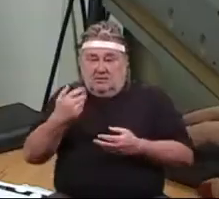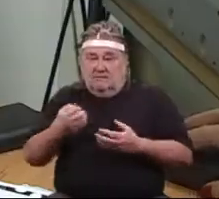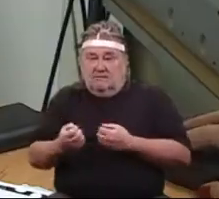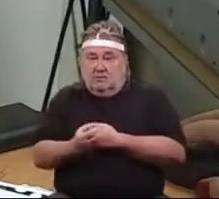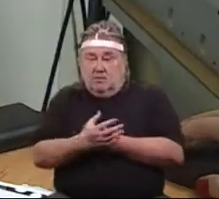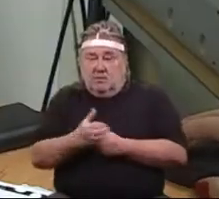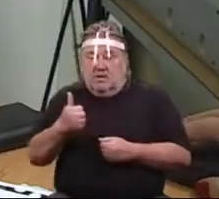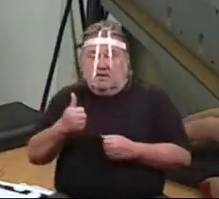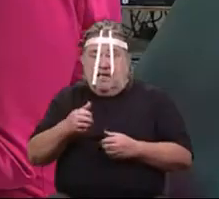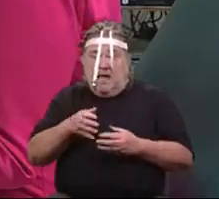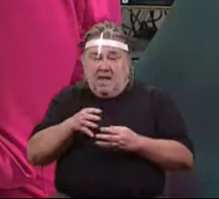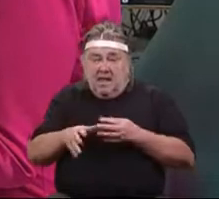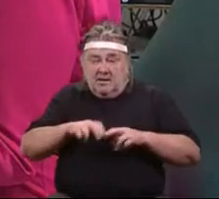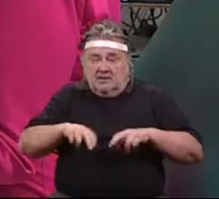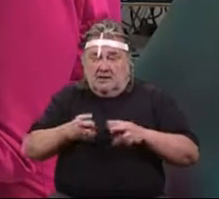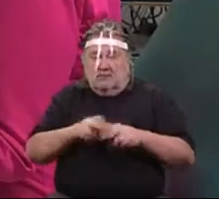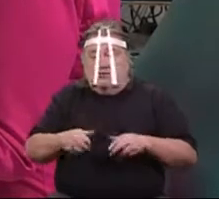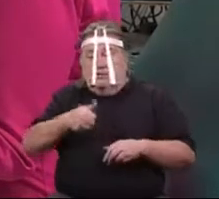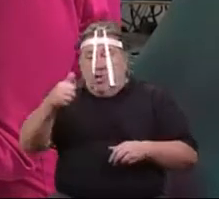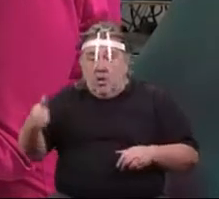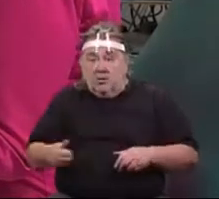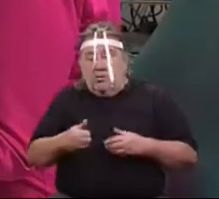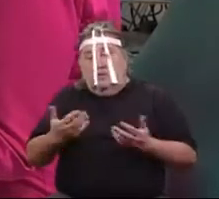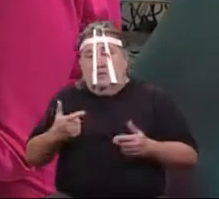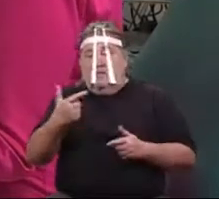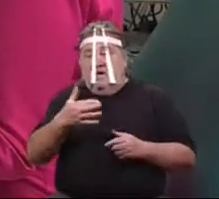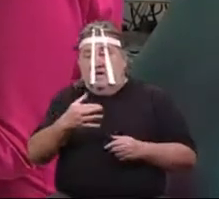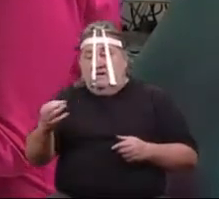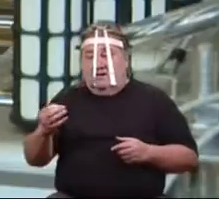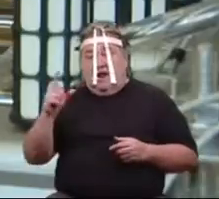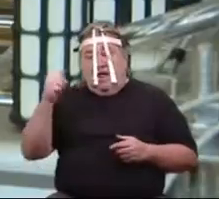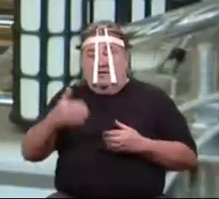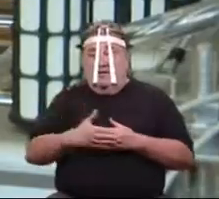vzorku. Jedna analýza může zabrat hodinu, ale i dva dny, zvlášť u nových materiálů.